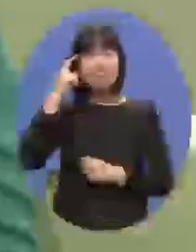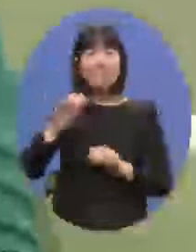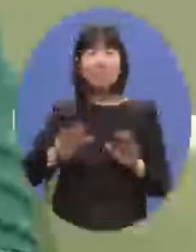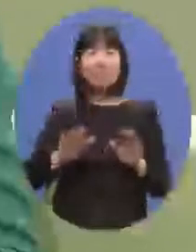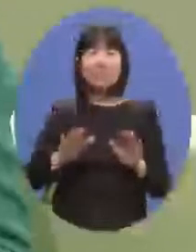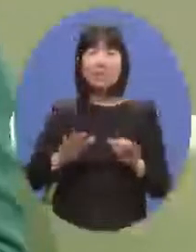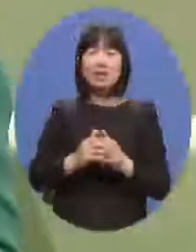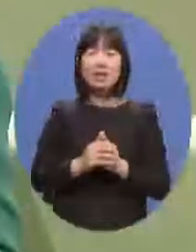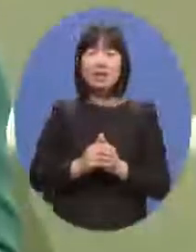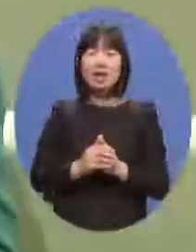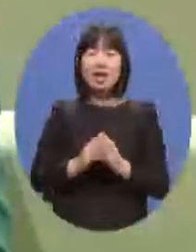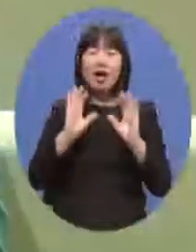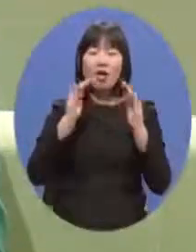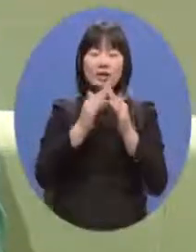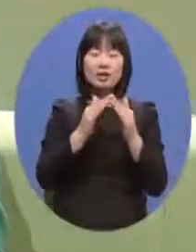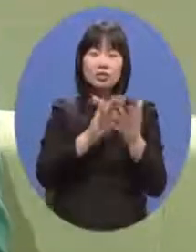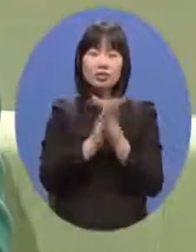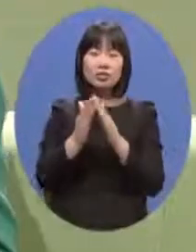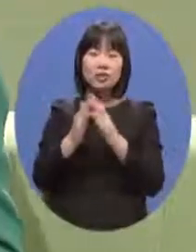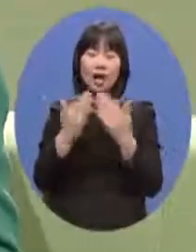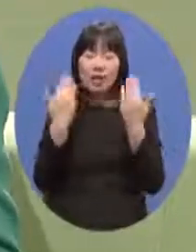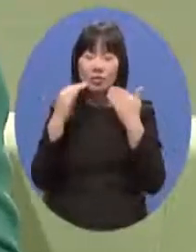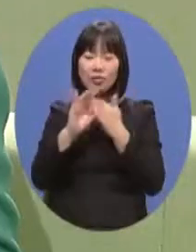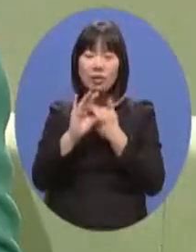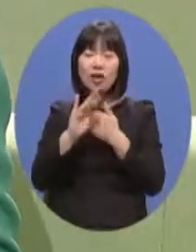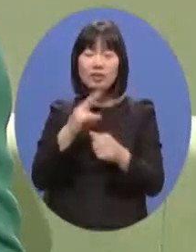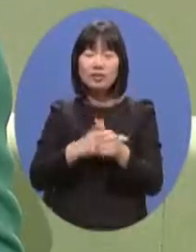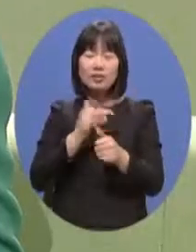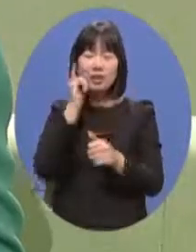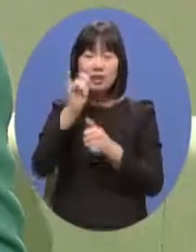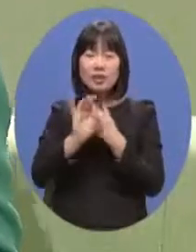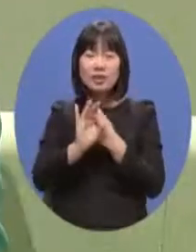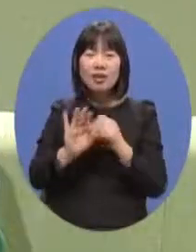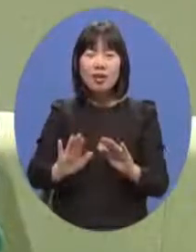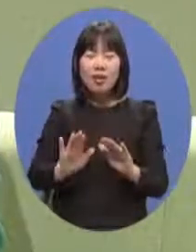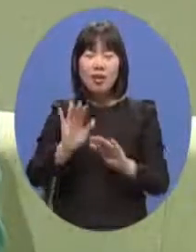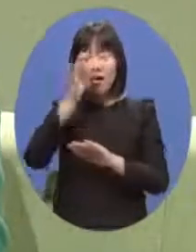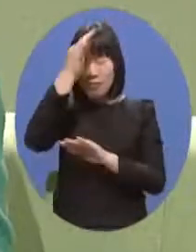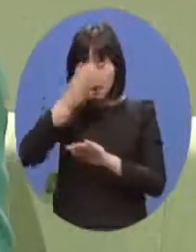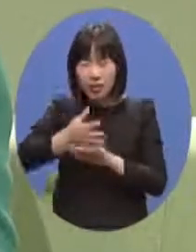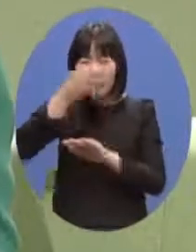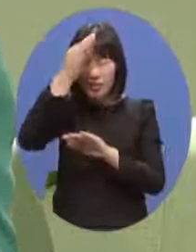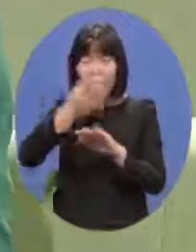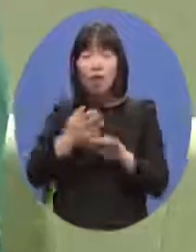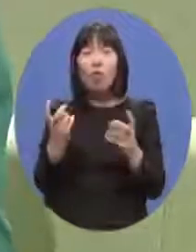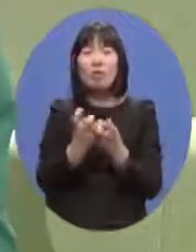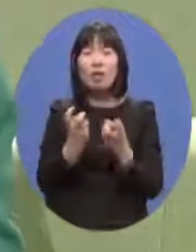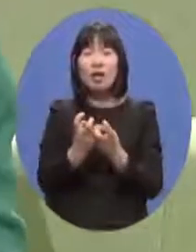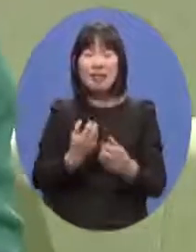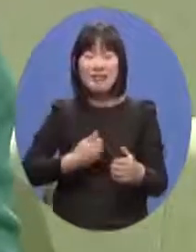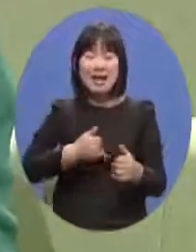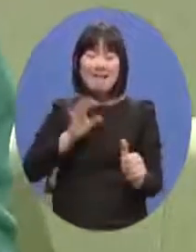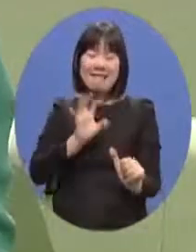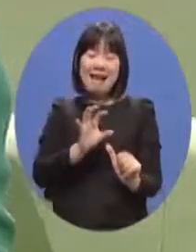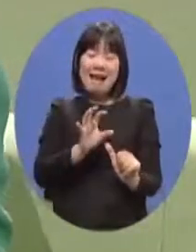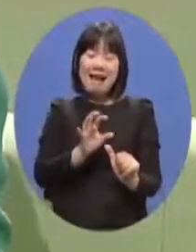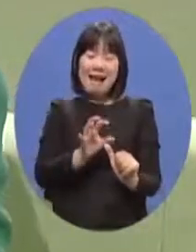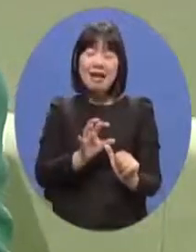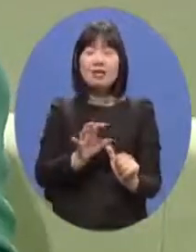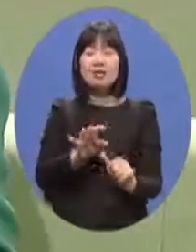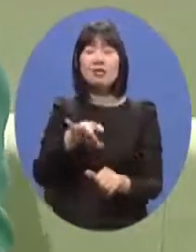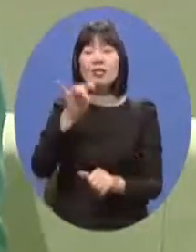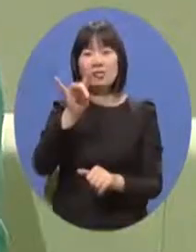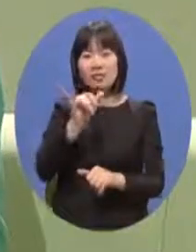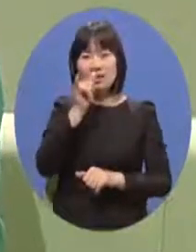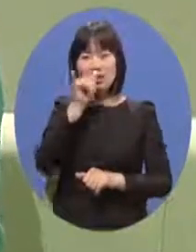이제 아직까지 이제 우리는 이제 어린이집, 유치원, 학교 그러면 선생님이 전화하면 일단은 그냥 잘못했습니다. 어떡하나 해서 애를 막 야단치는 것부터 하는데